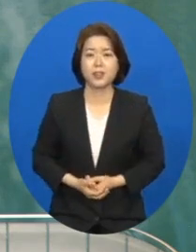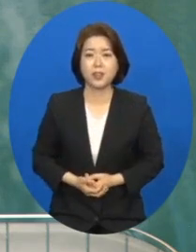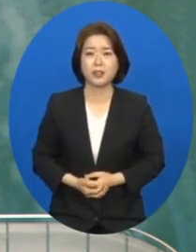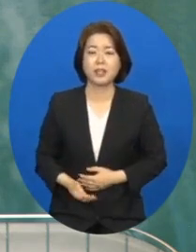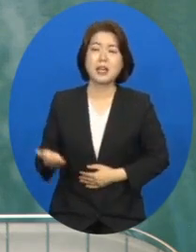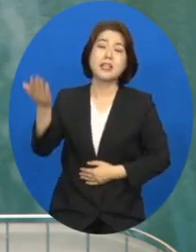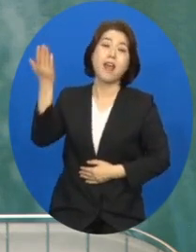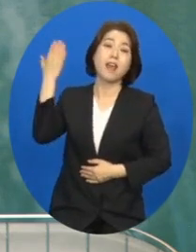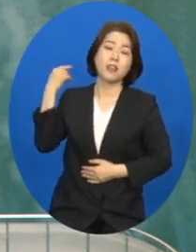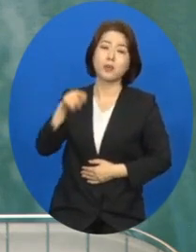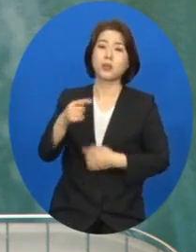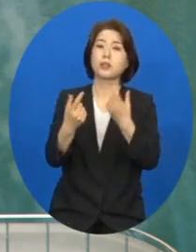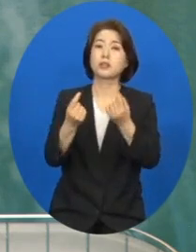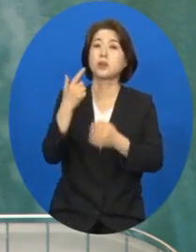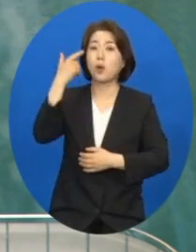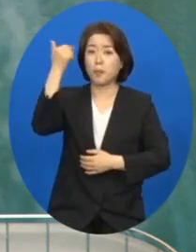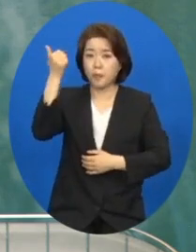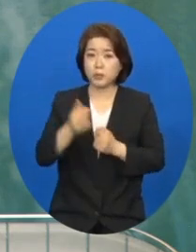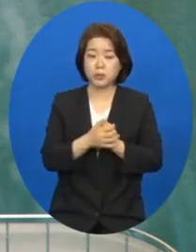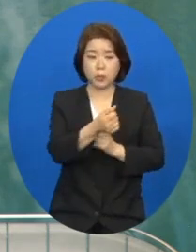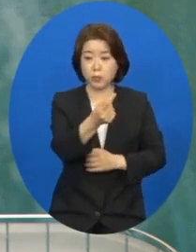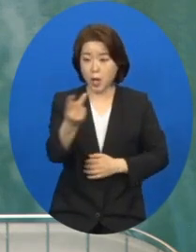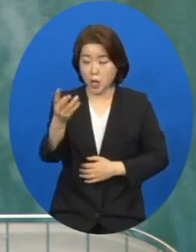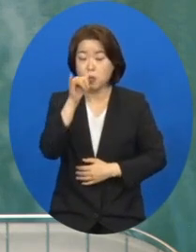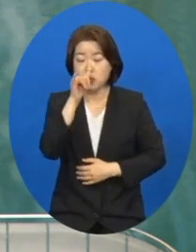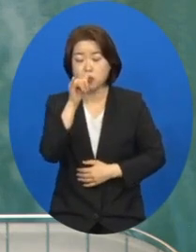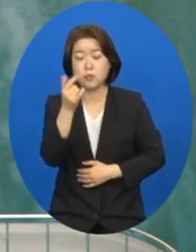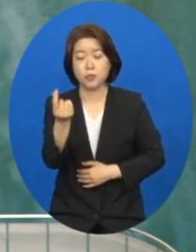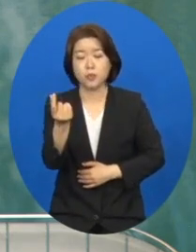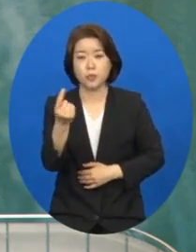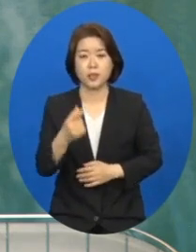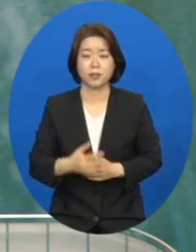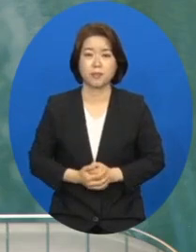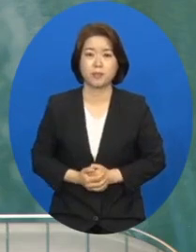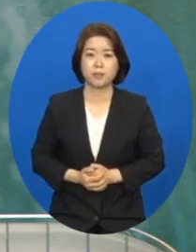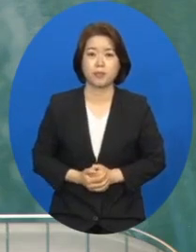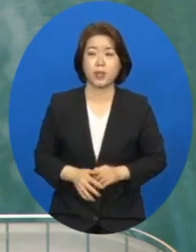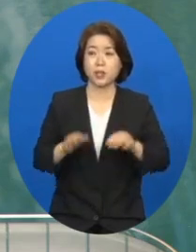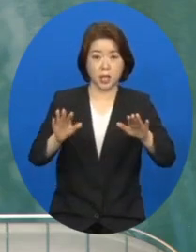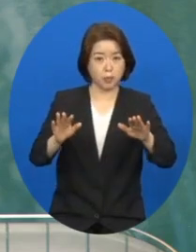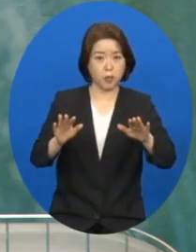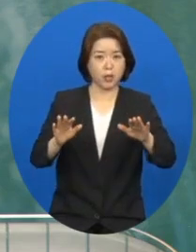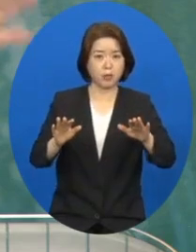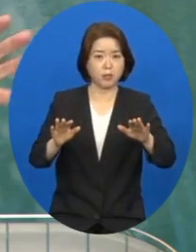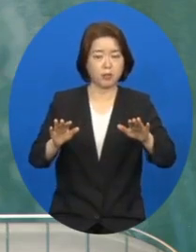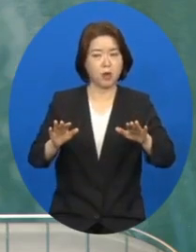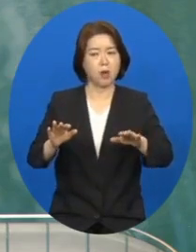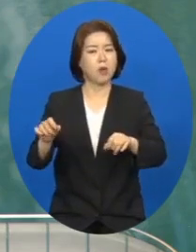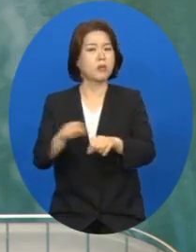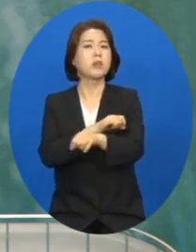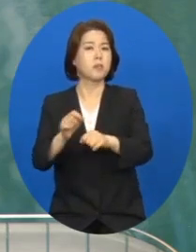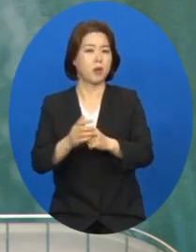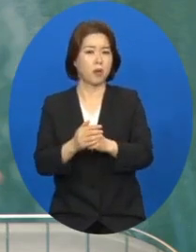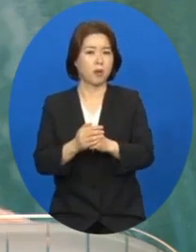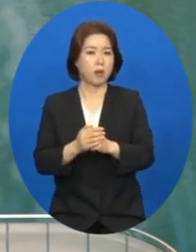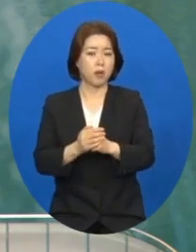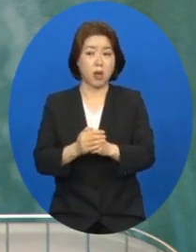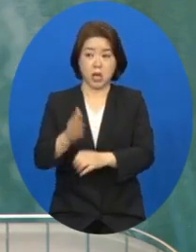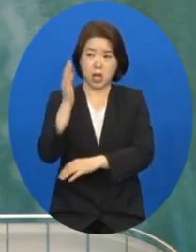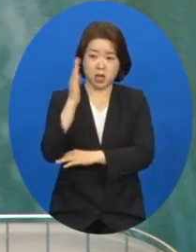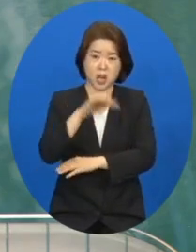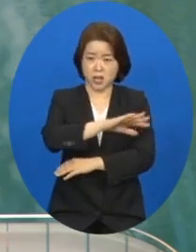예전에도 그런 목사님이 한두 분은 있으셨어요. 근데 이번에는 모든 목사님들이